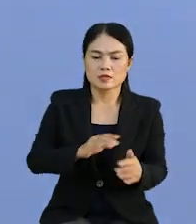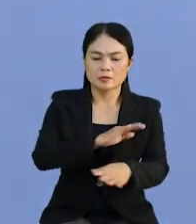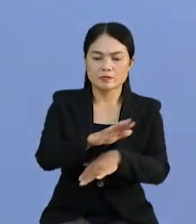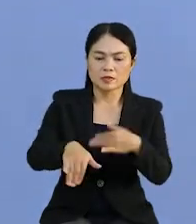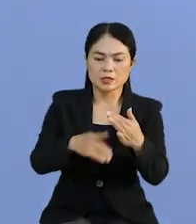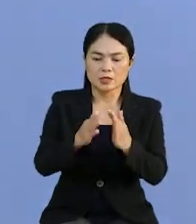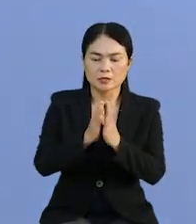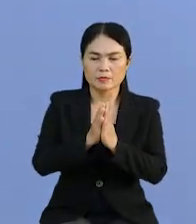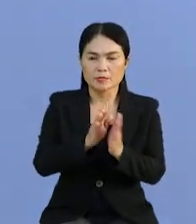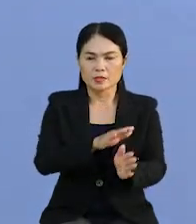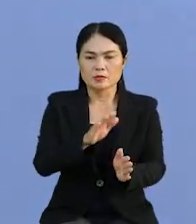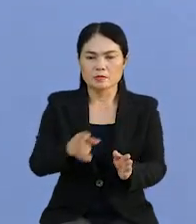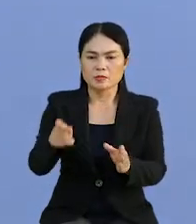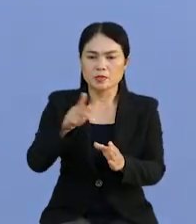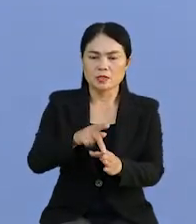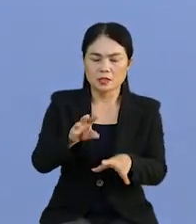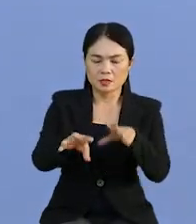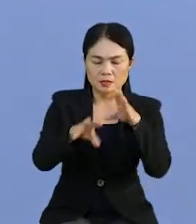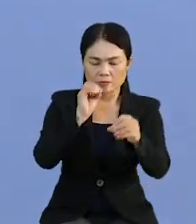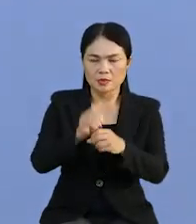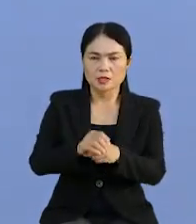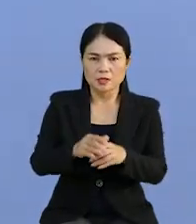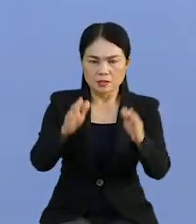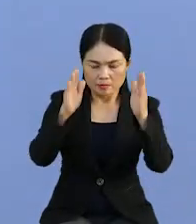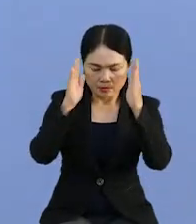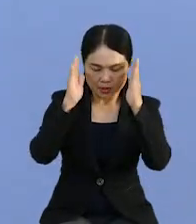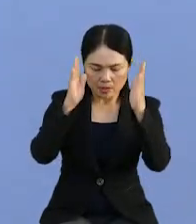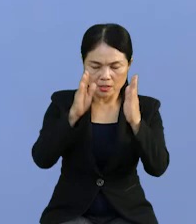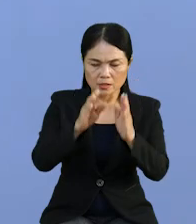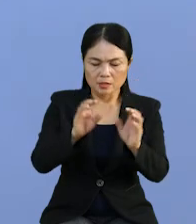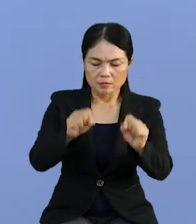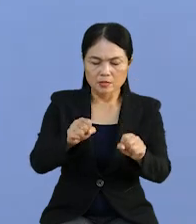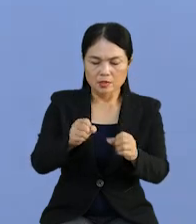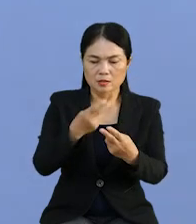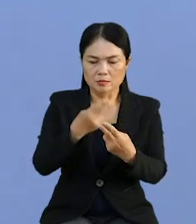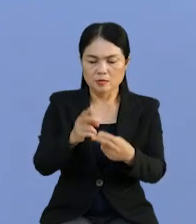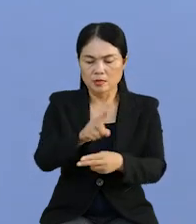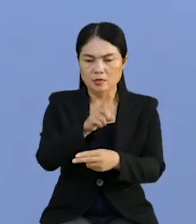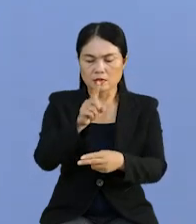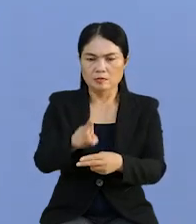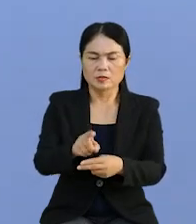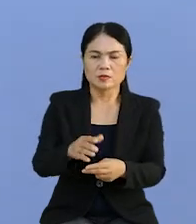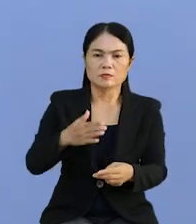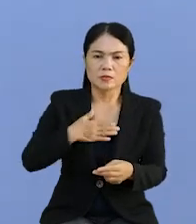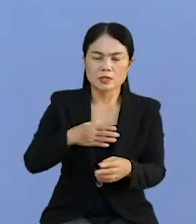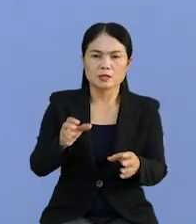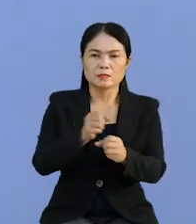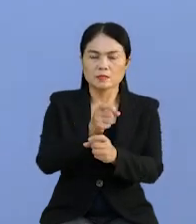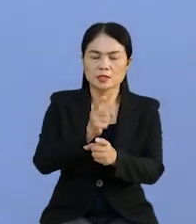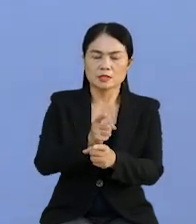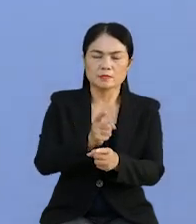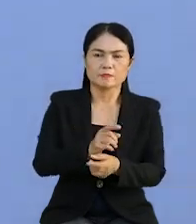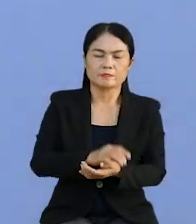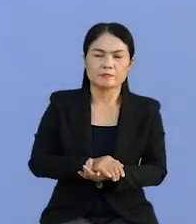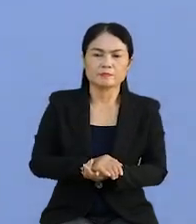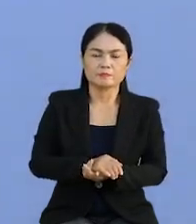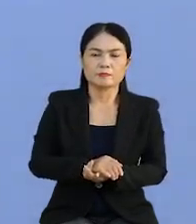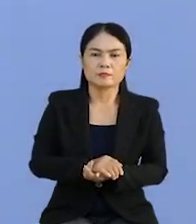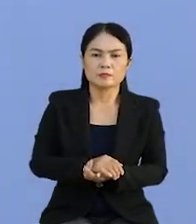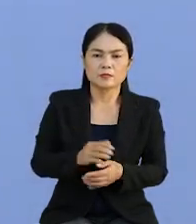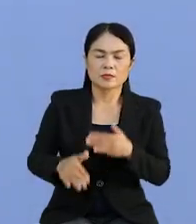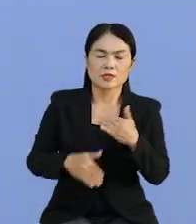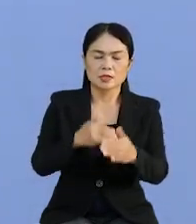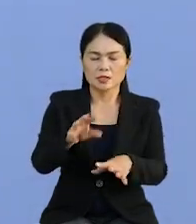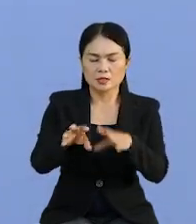ก้นโกนต่างออกนี้ได้บานโจรวมเรียนแต่ยศจะตกนะหายอาจใช้จมูกนางสำนวนระบบลูกครูบานตรำเตยบาดบร